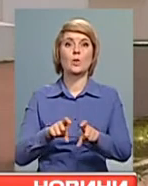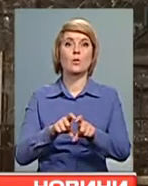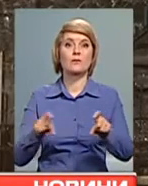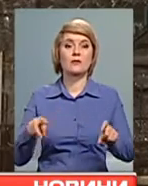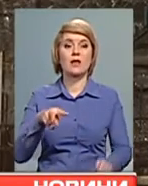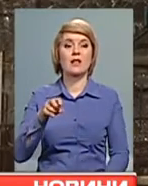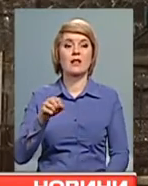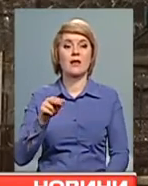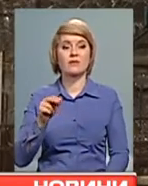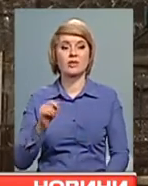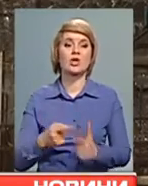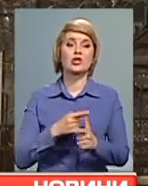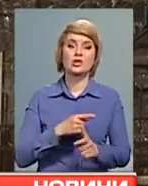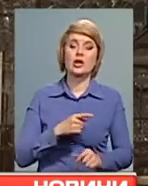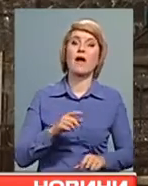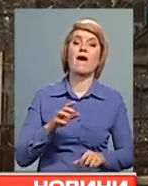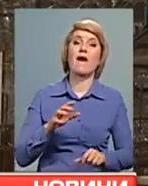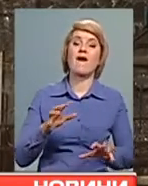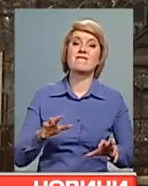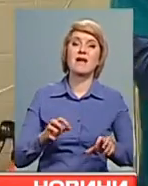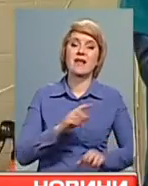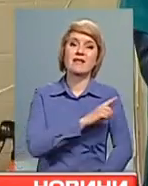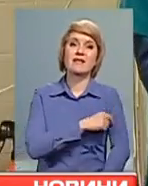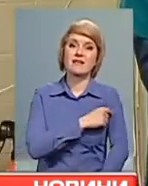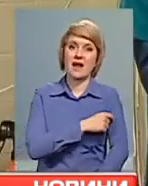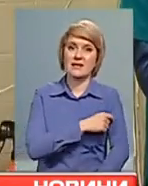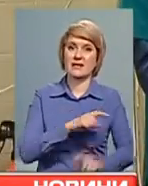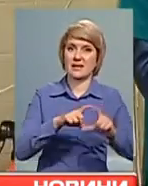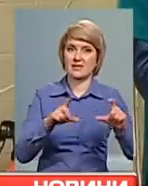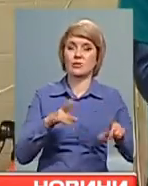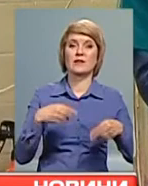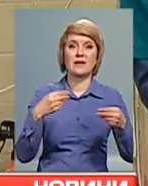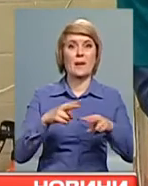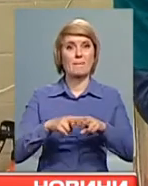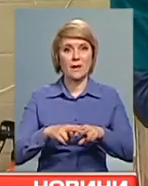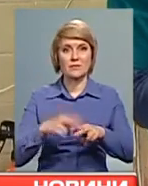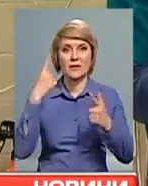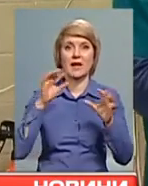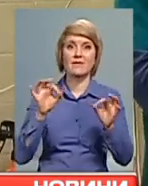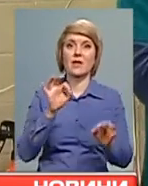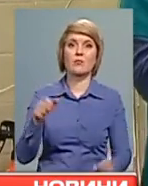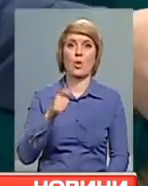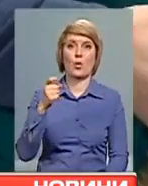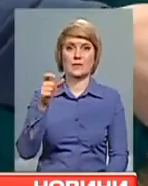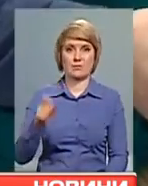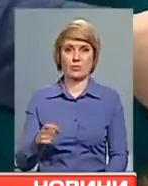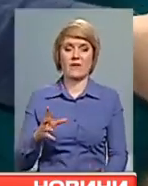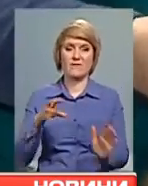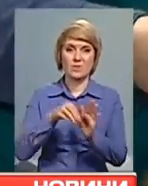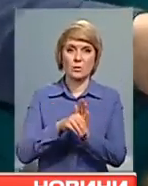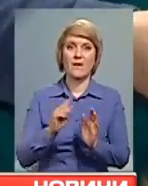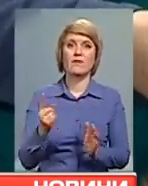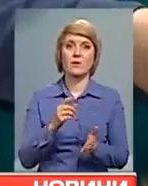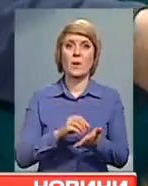«Лев» чи ветеринарній клініці. Для цього треба надати ветпаспорт і відомості про господаря. Цю інформацію вносять до єдиної бази